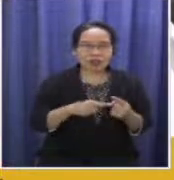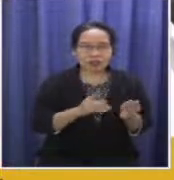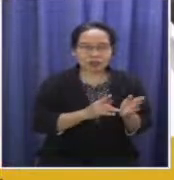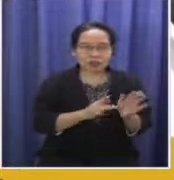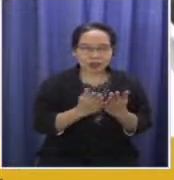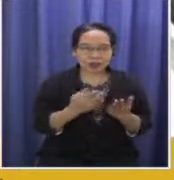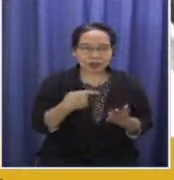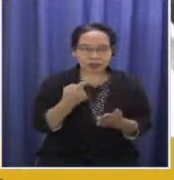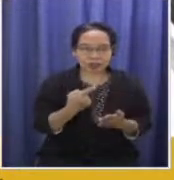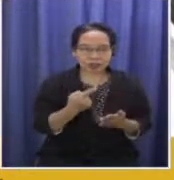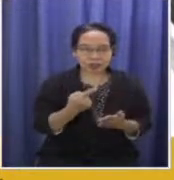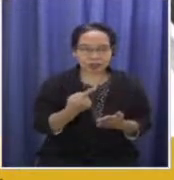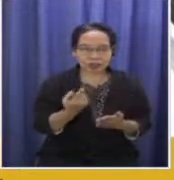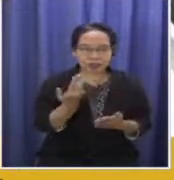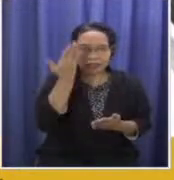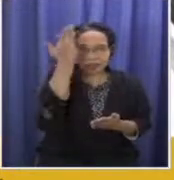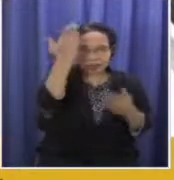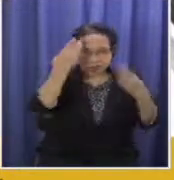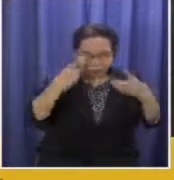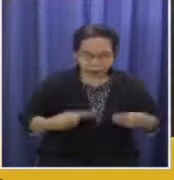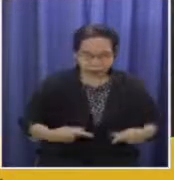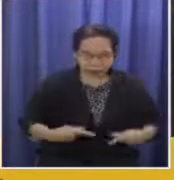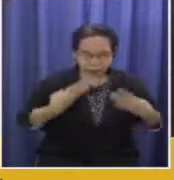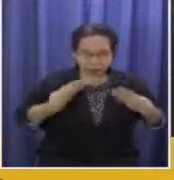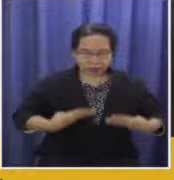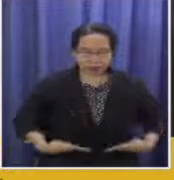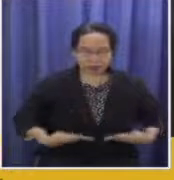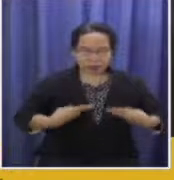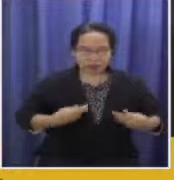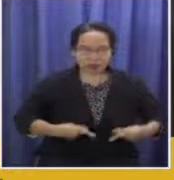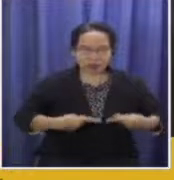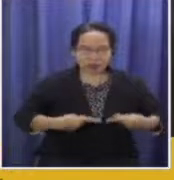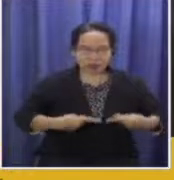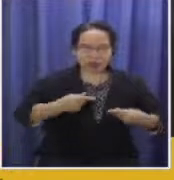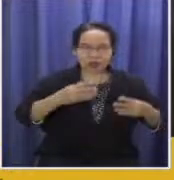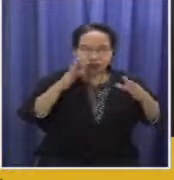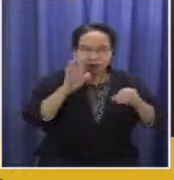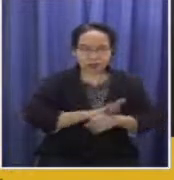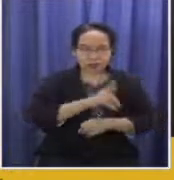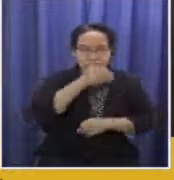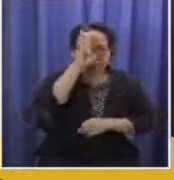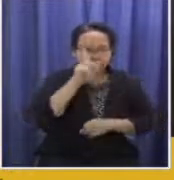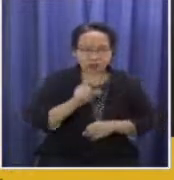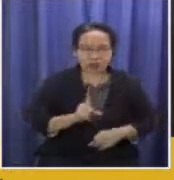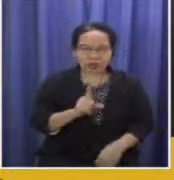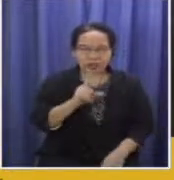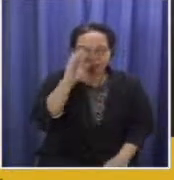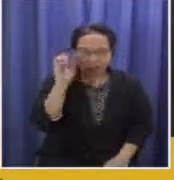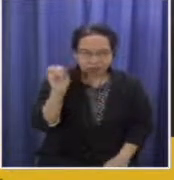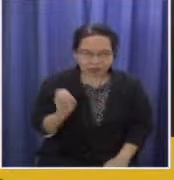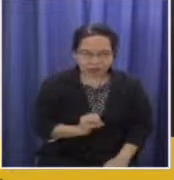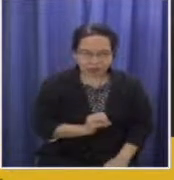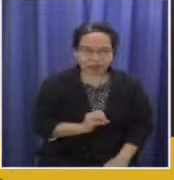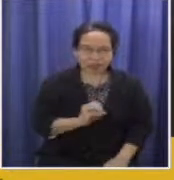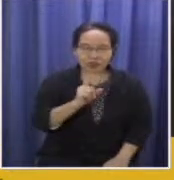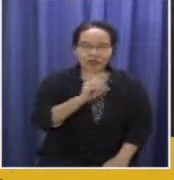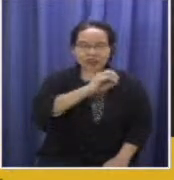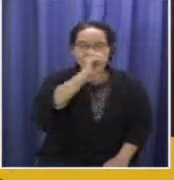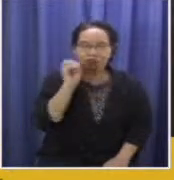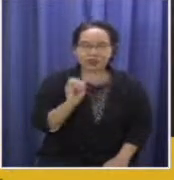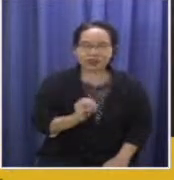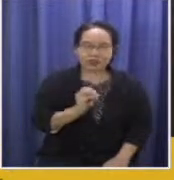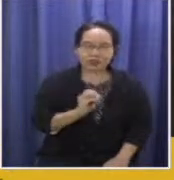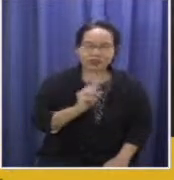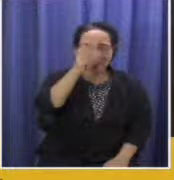tells that in his body dwelleth the fullness of the Godhead, he is 100% God. जब बाइबलले हामीलाई भन्दछ